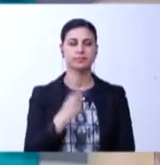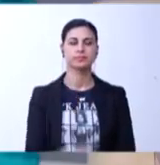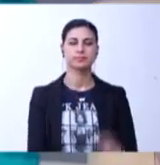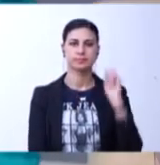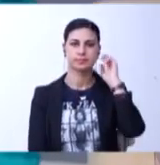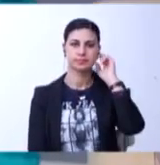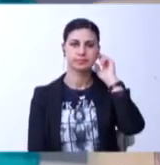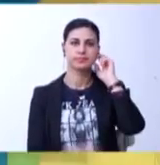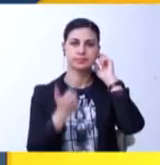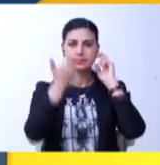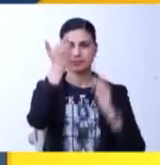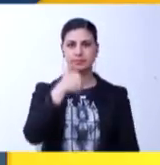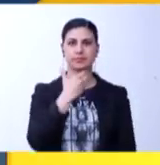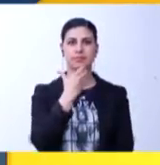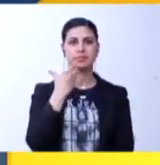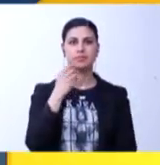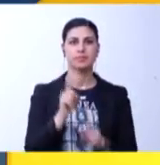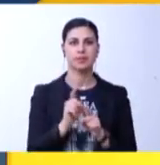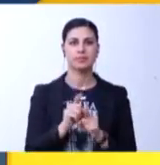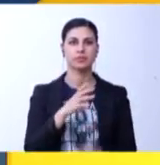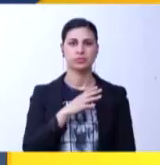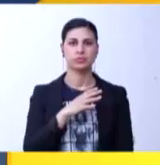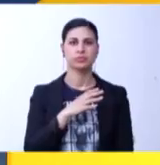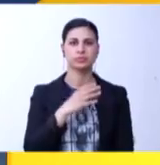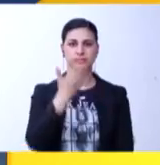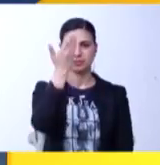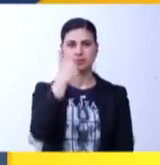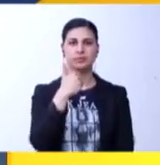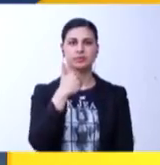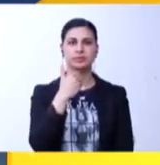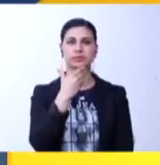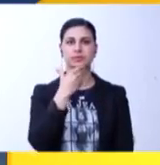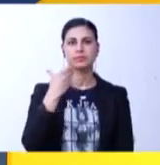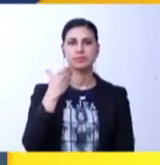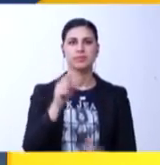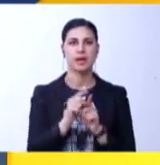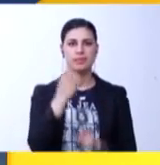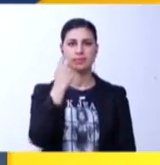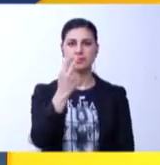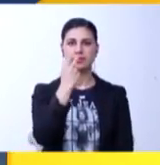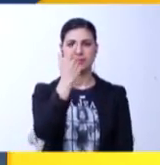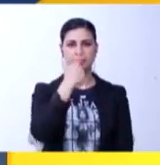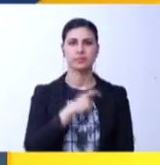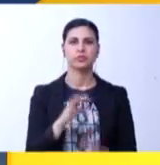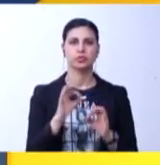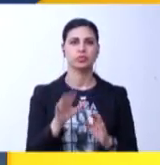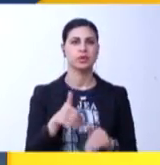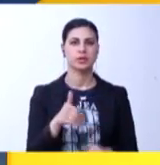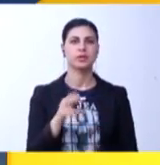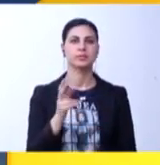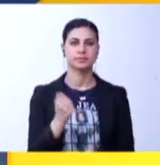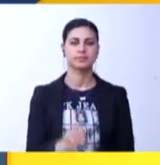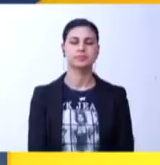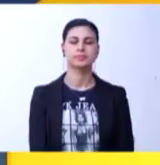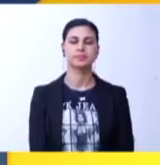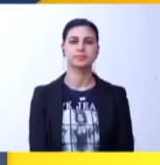გასაგებია, ანუ სახის ნერვის დამბლა და შესაბამისად ეს გამოიხატება იმაში, რომ სახის ასიმეტრია ვითარდება, ანუ სახის ნახევარი დაეშვება